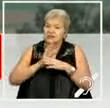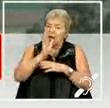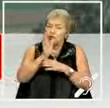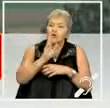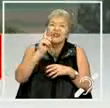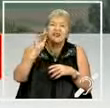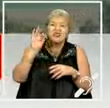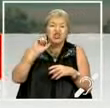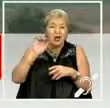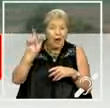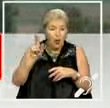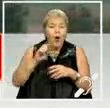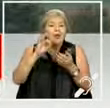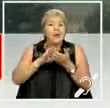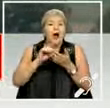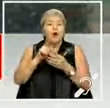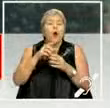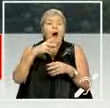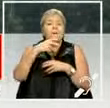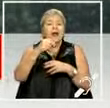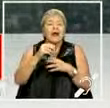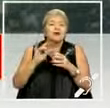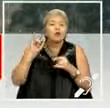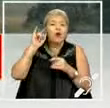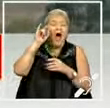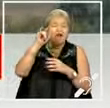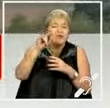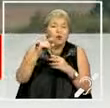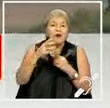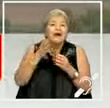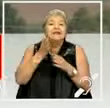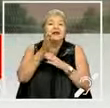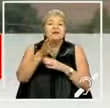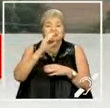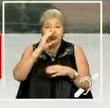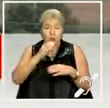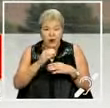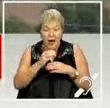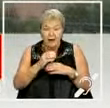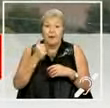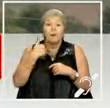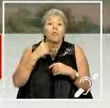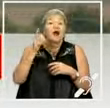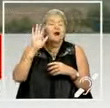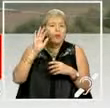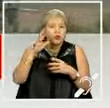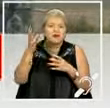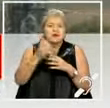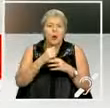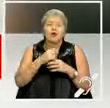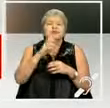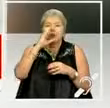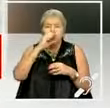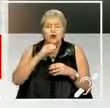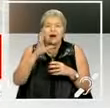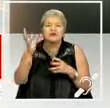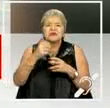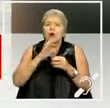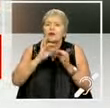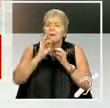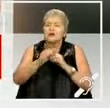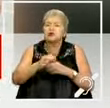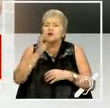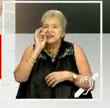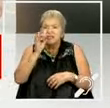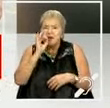fost preluat de o aeronavă trimisă special de guvernul de la Sofia. În capitala țării vecine s-au luat măsuri speciale de securitate și mai multe zone au